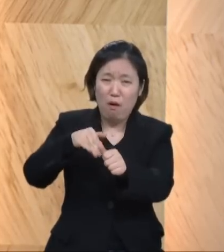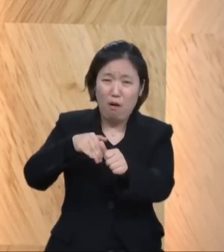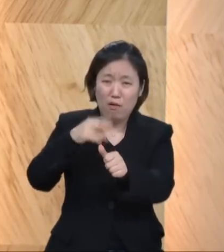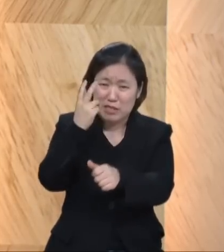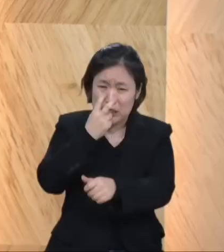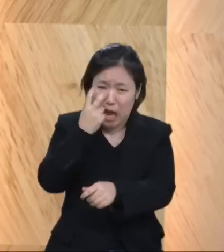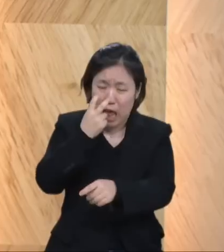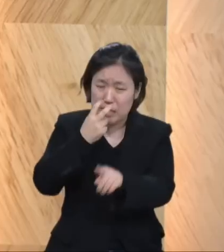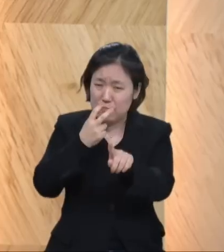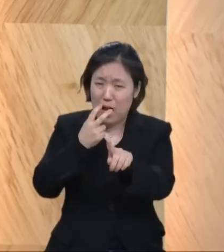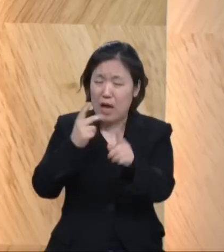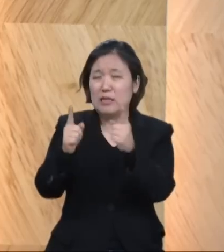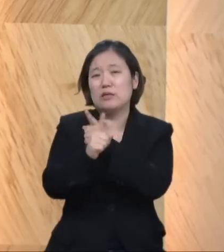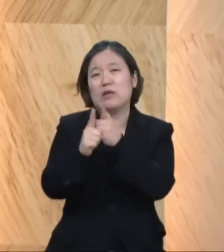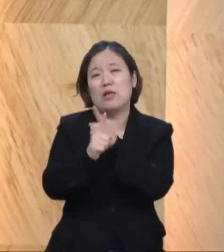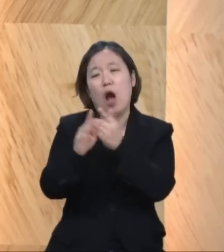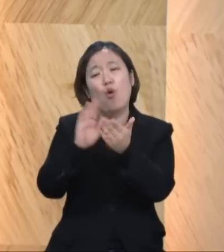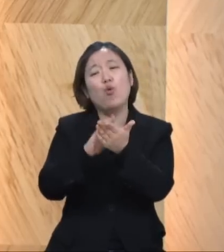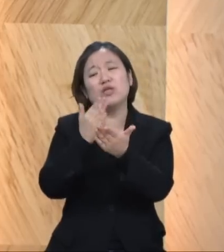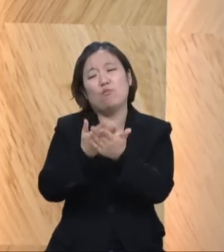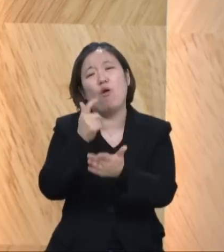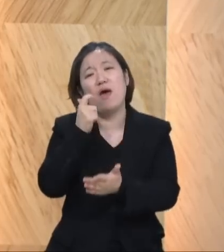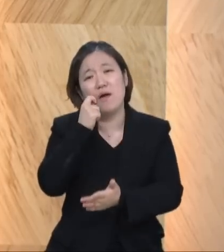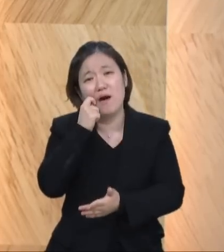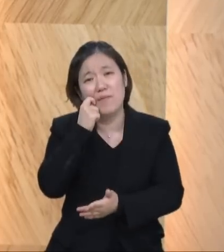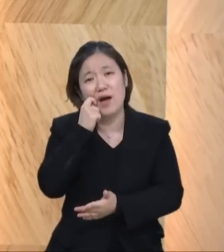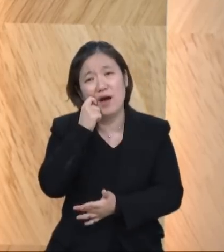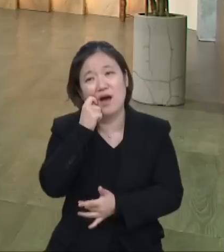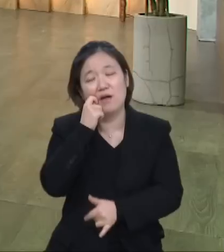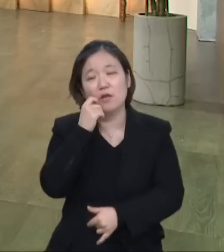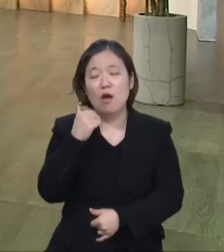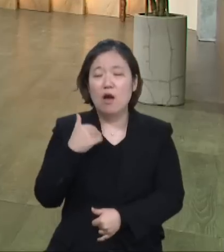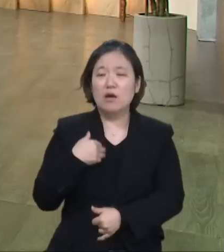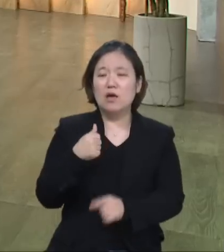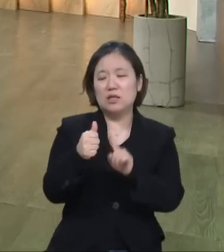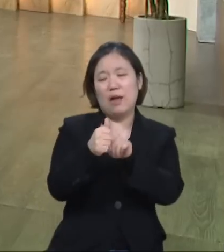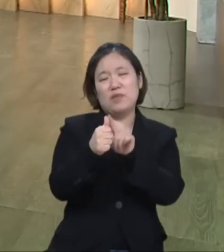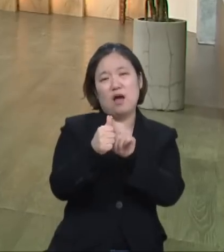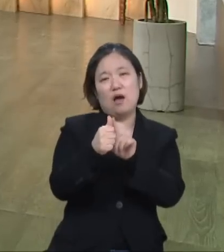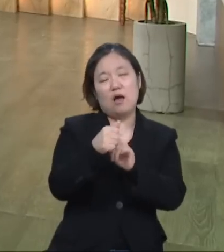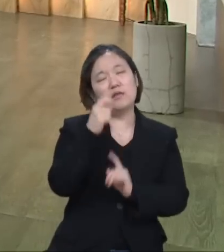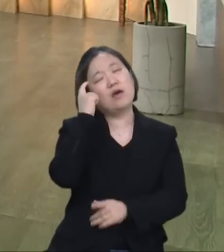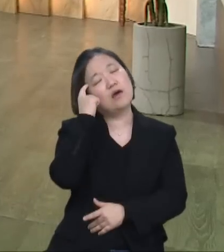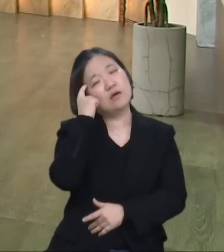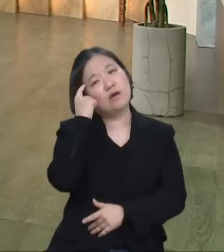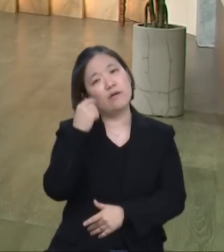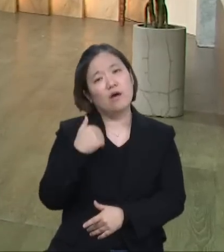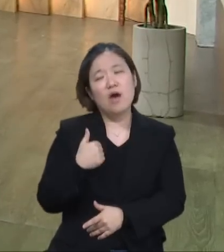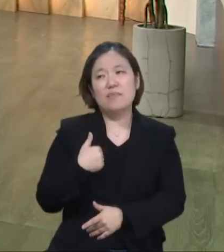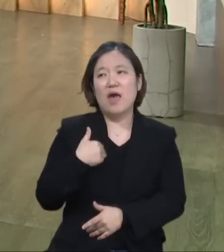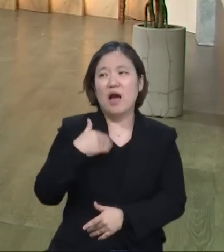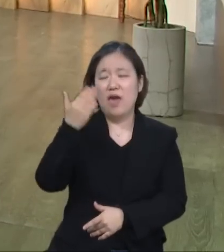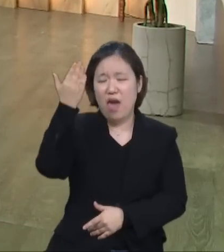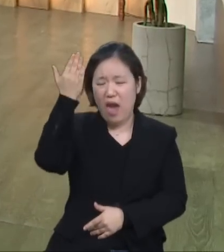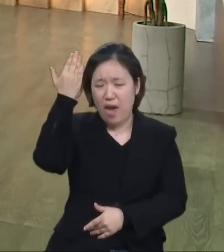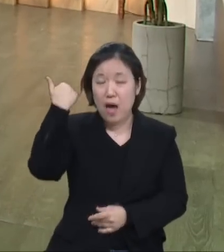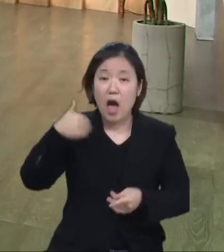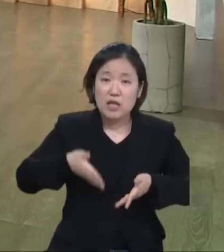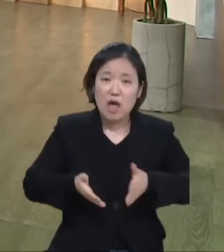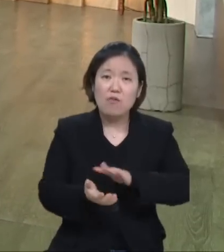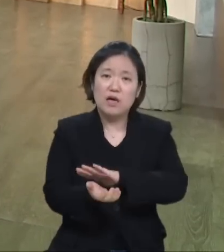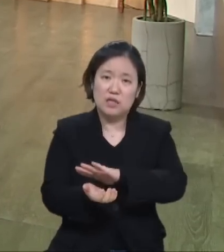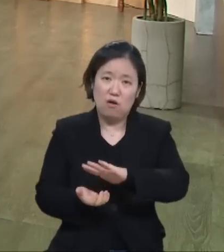기미가 없었다 이에이 거사가 홀연히 생각하기를 내가 과거 전생에